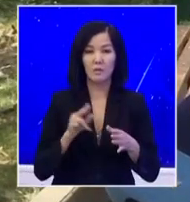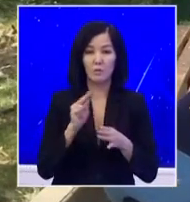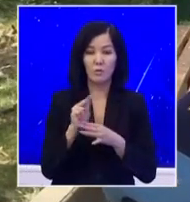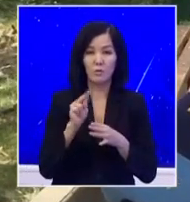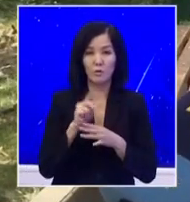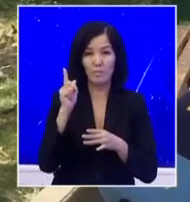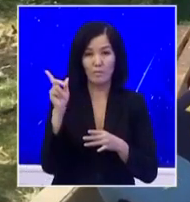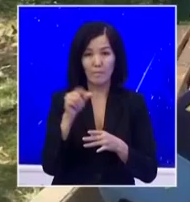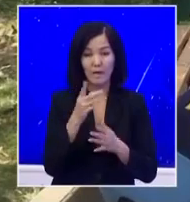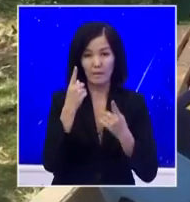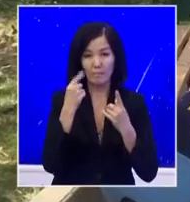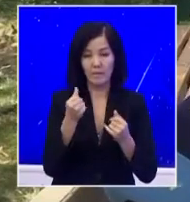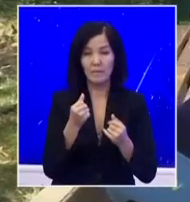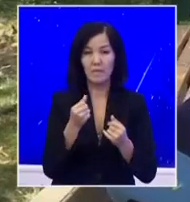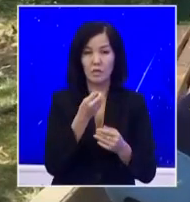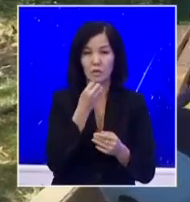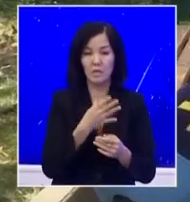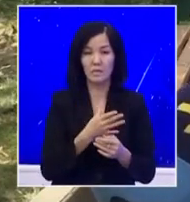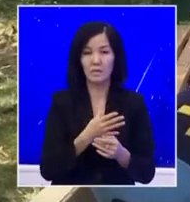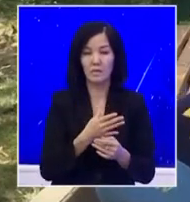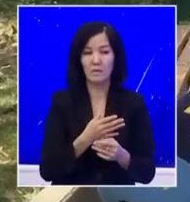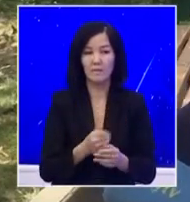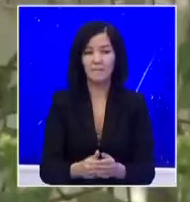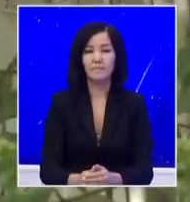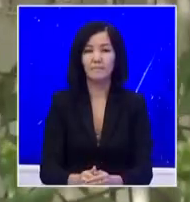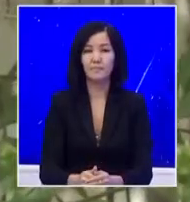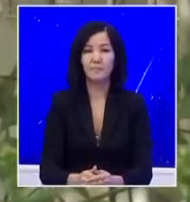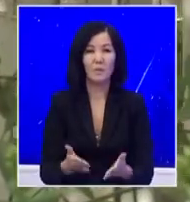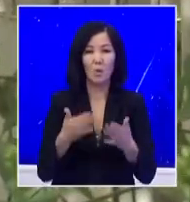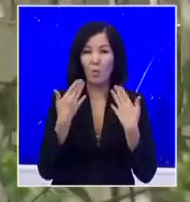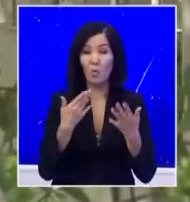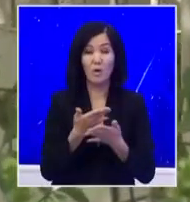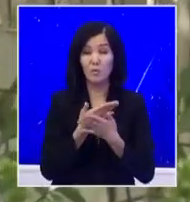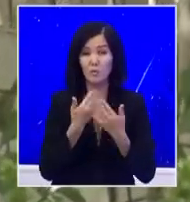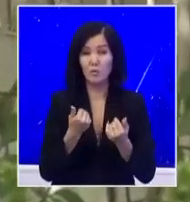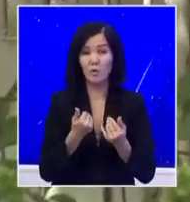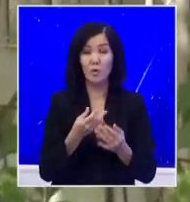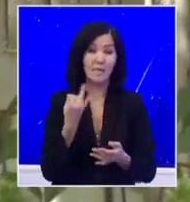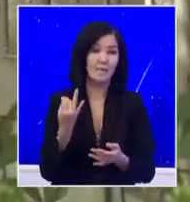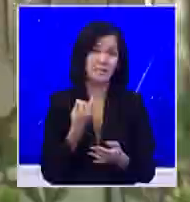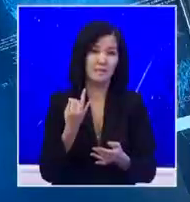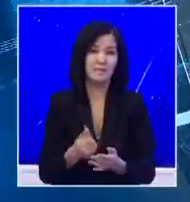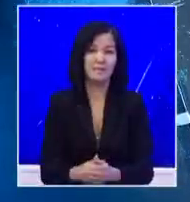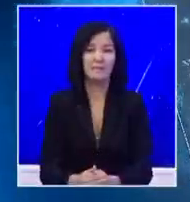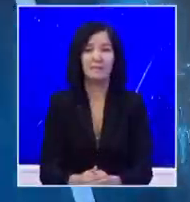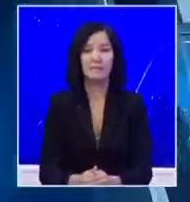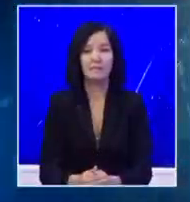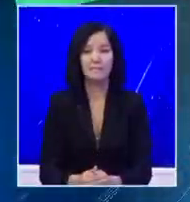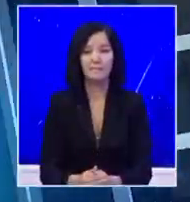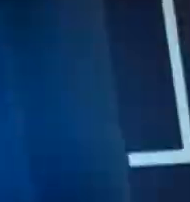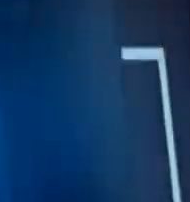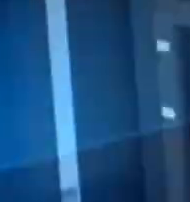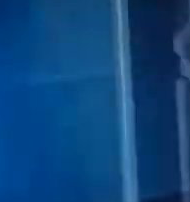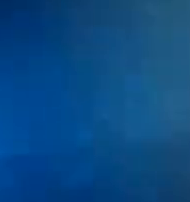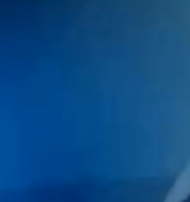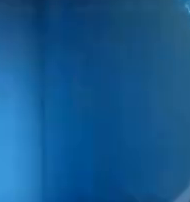кезде. Оны жұмыс жоқ қой. Оңай емес, бірақ қызық жұмыс. Амина Құдайберген,